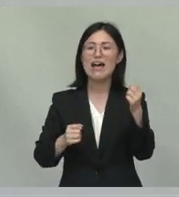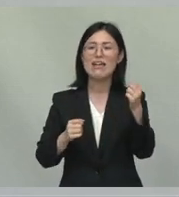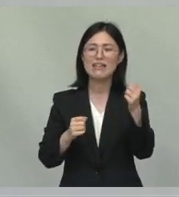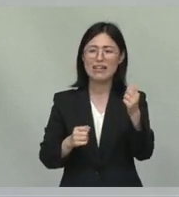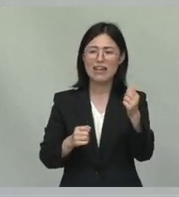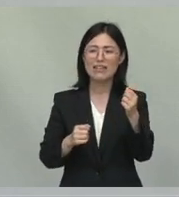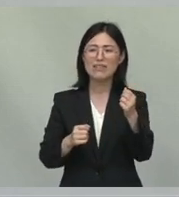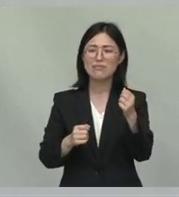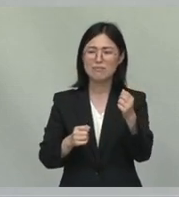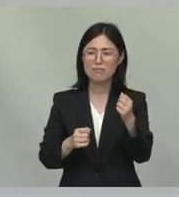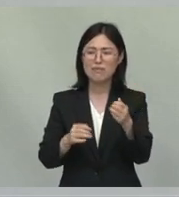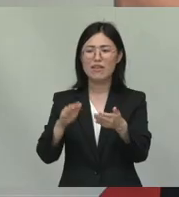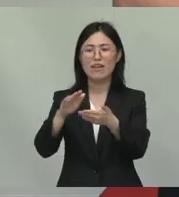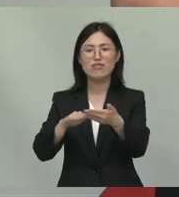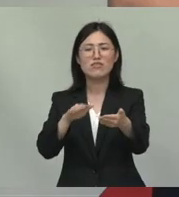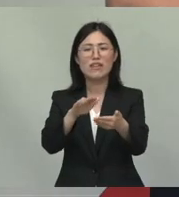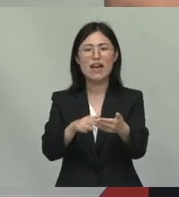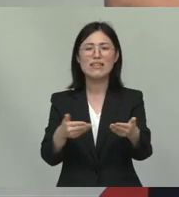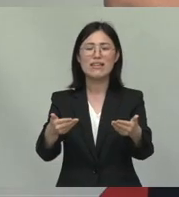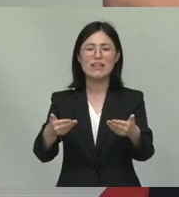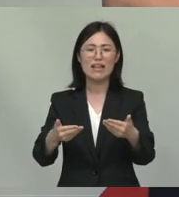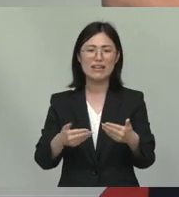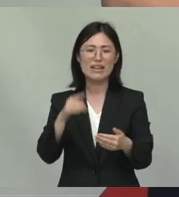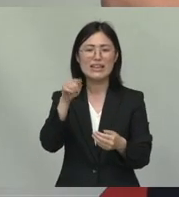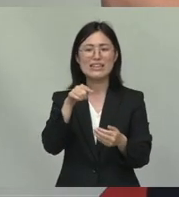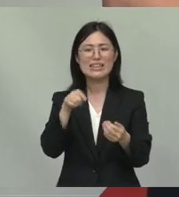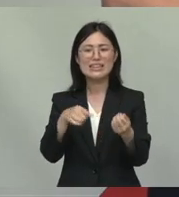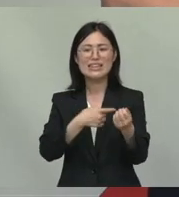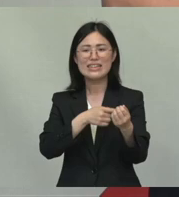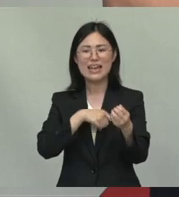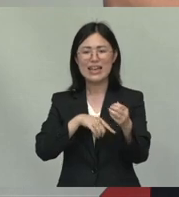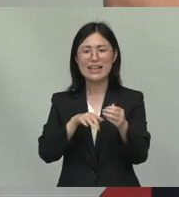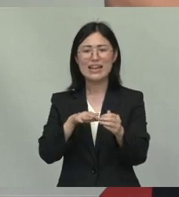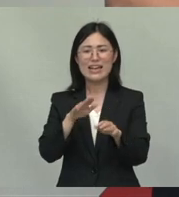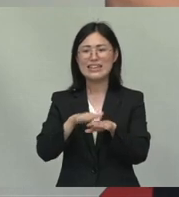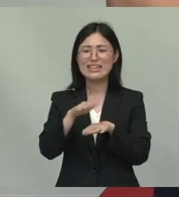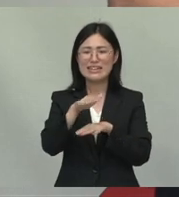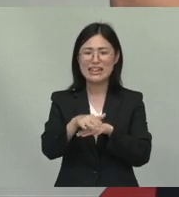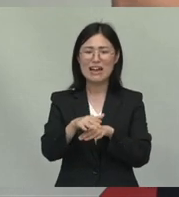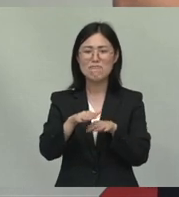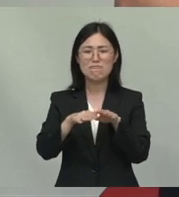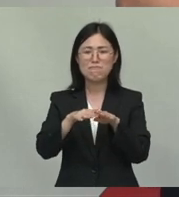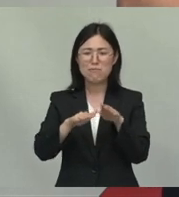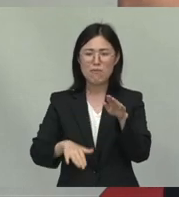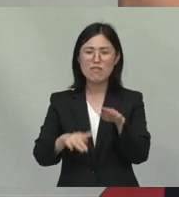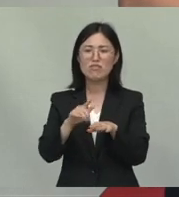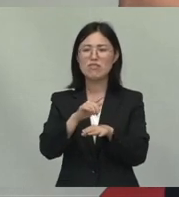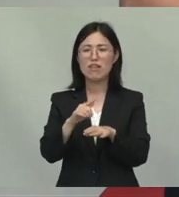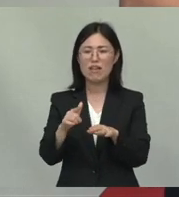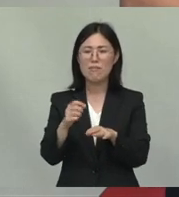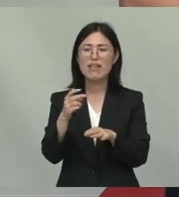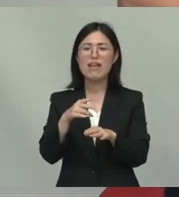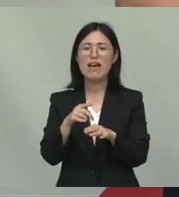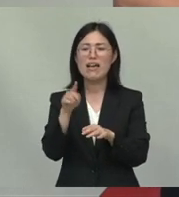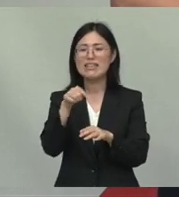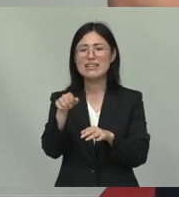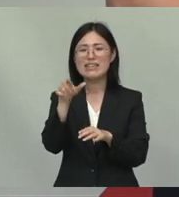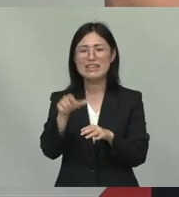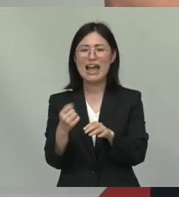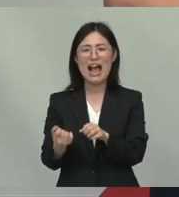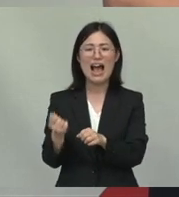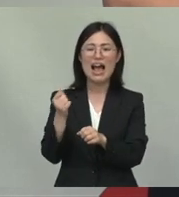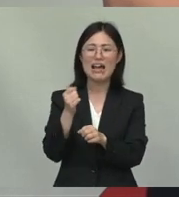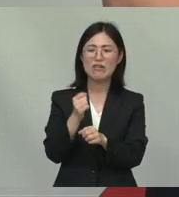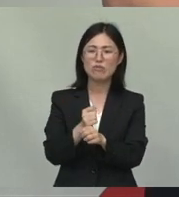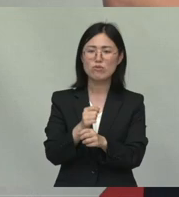でいただくことで、人権侵害と人間回復という2つの歴史を刻む